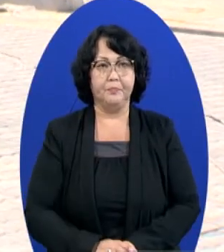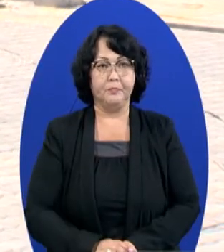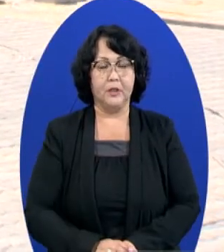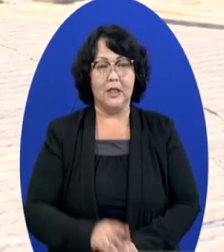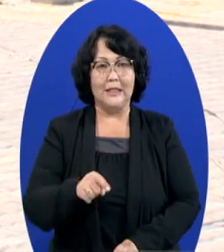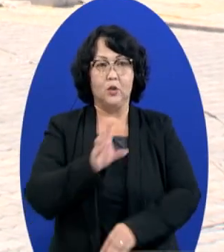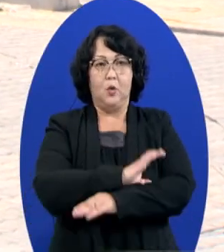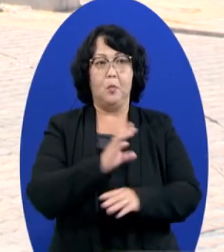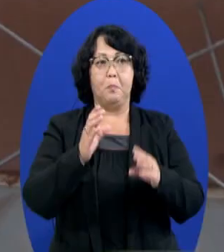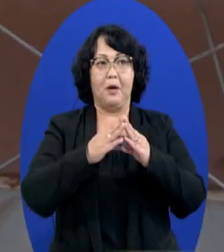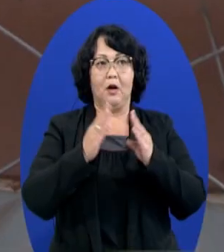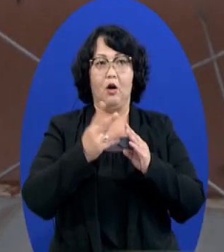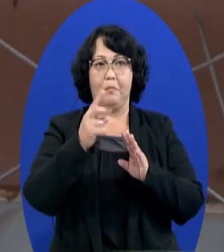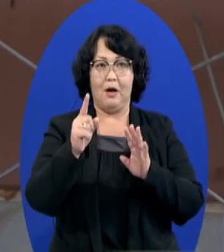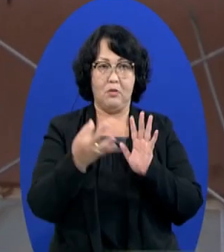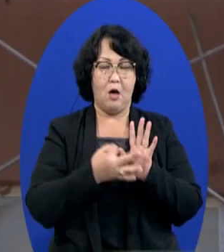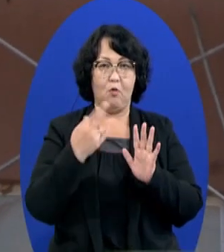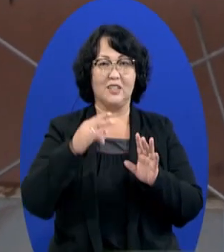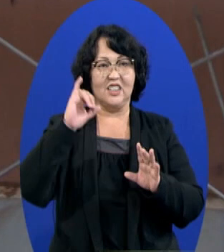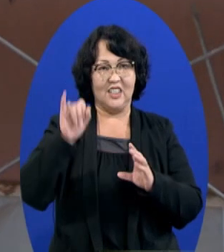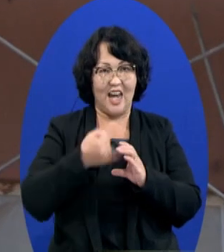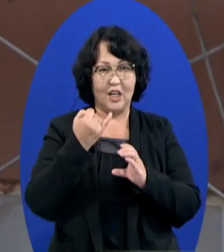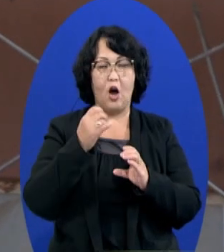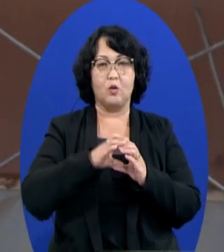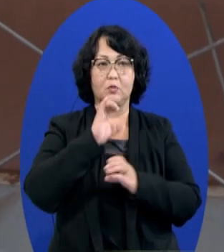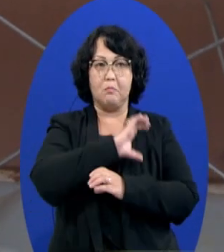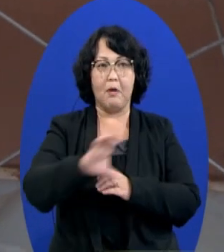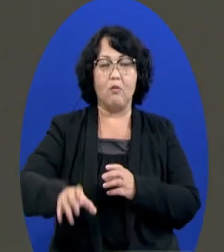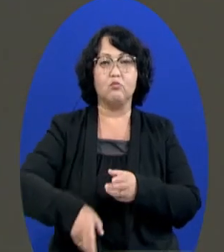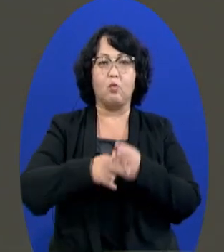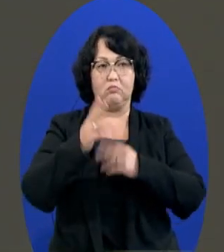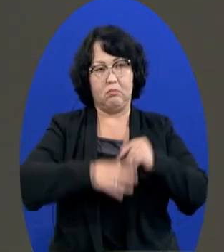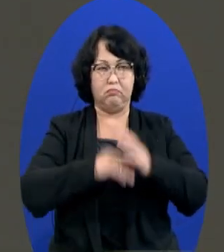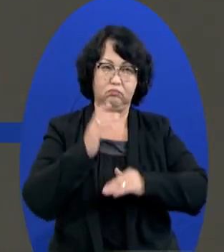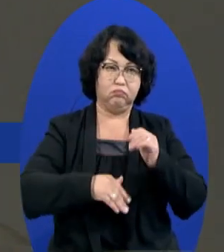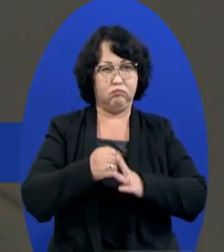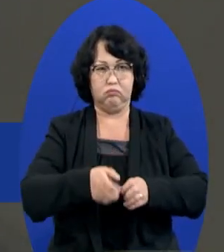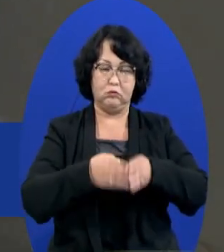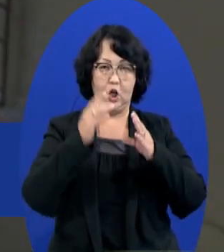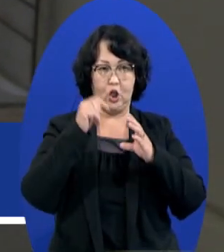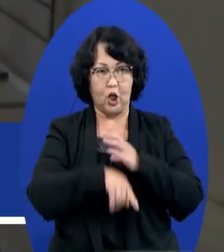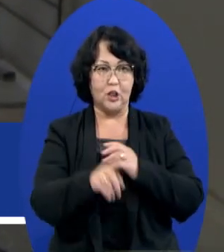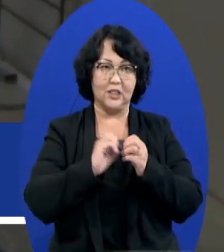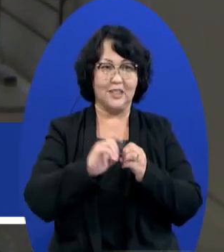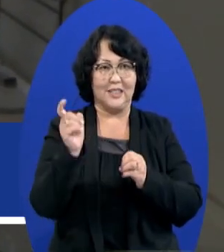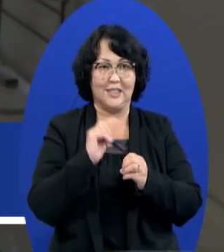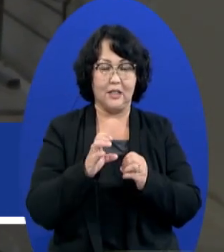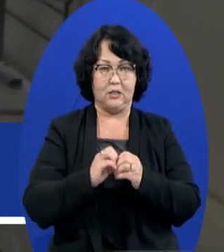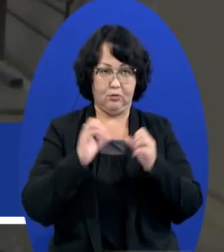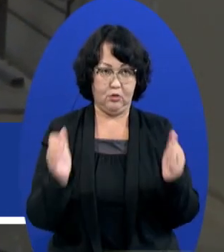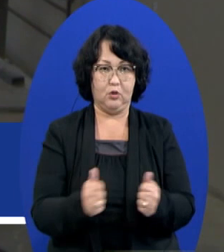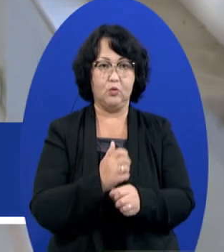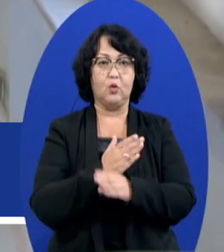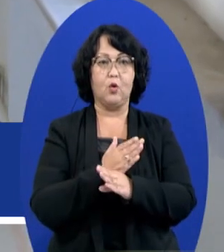За энэ сургуулийн барилгыг 2018 онд JICO олон улсын байгууллагын тусламжтайгаар барьж эхэлсэн. Одоо барилгын дотор заслыг ерөнхийд нь хийгээд дуусч